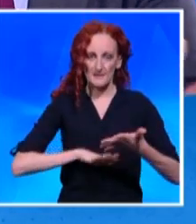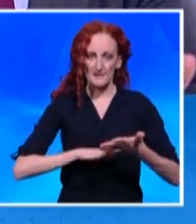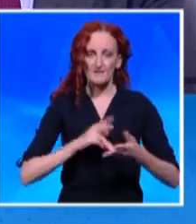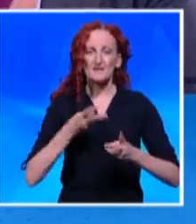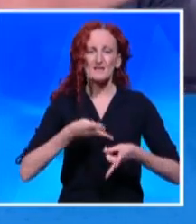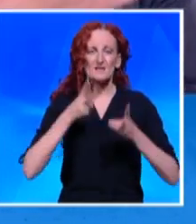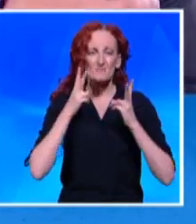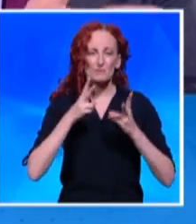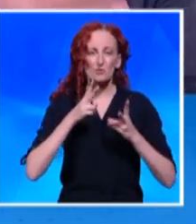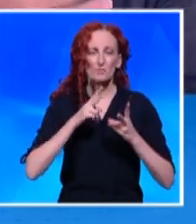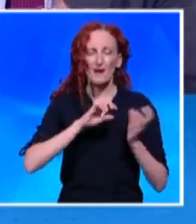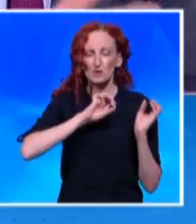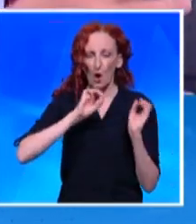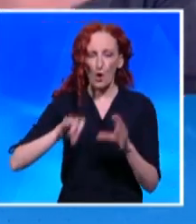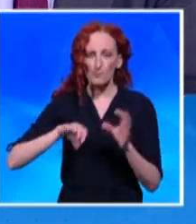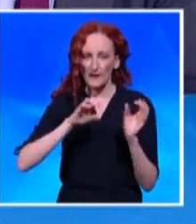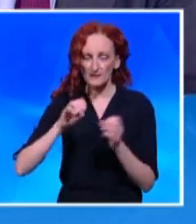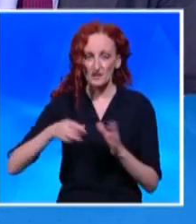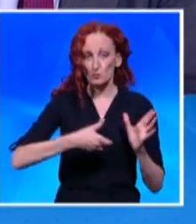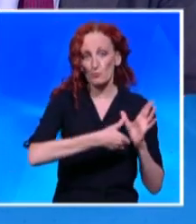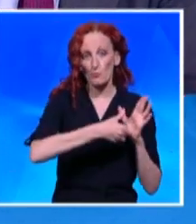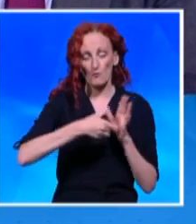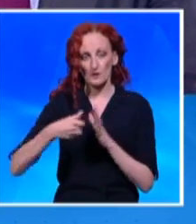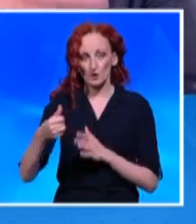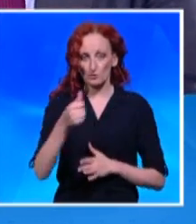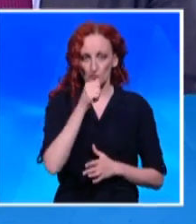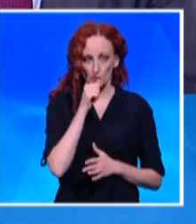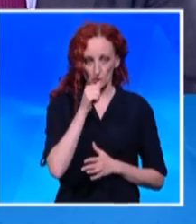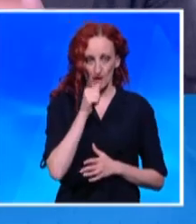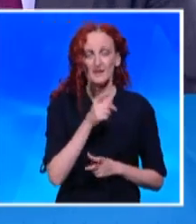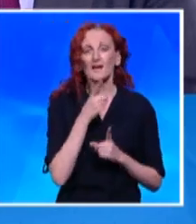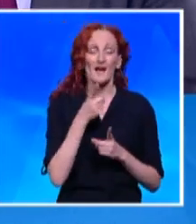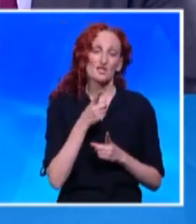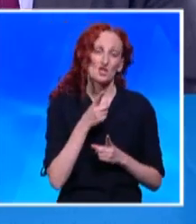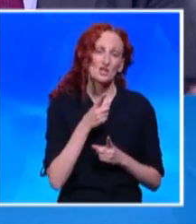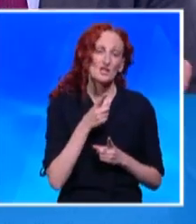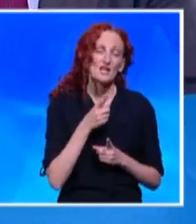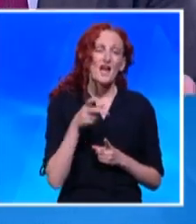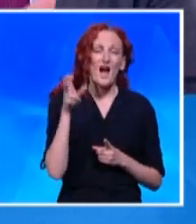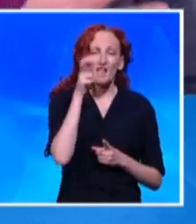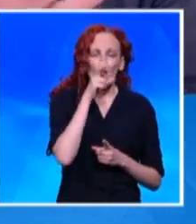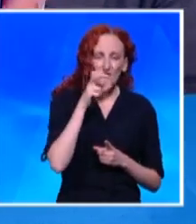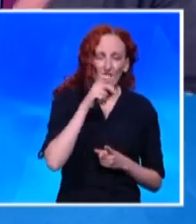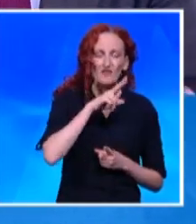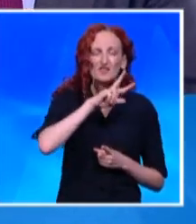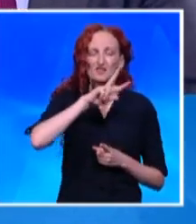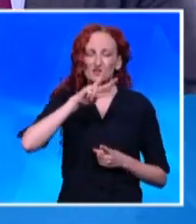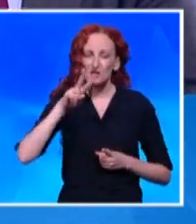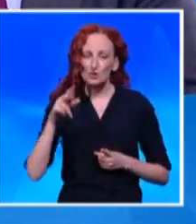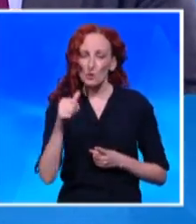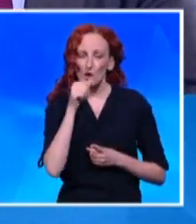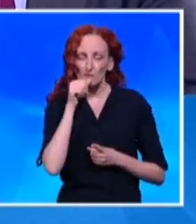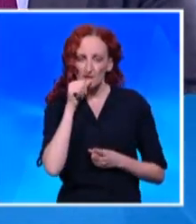нормални отпадъци, които са повлечени просто. Така че наличието на кафява или каквато и да било друга вода, петна и